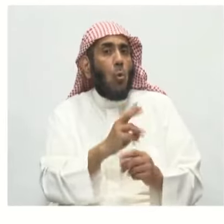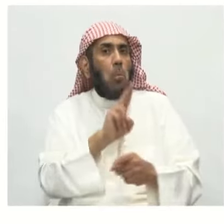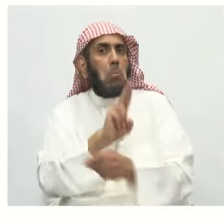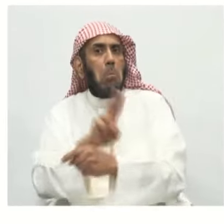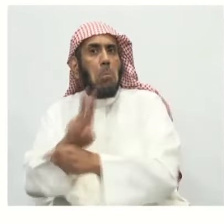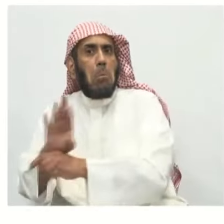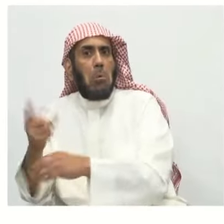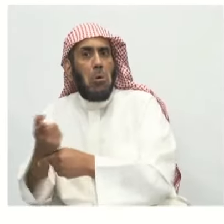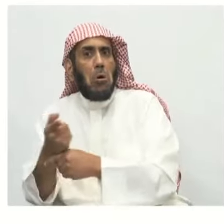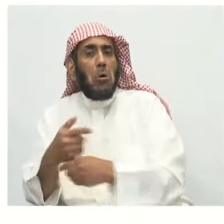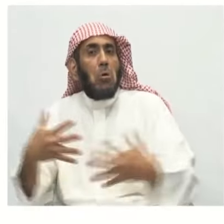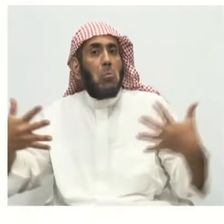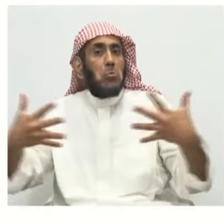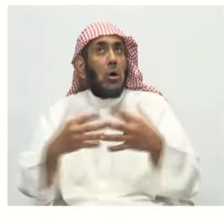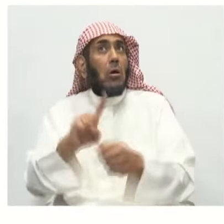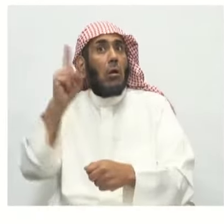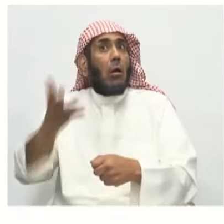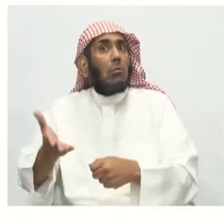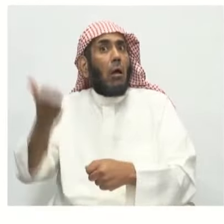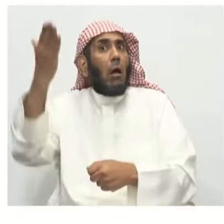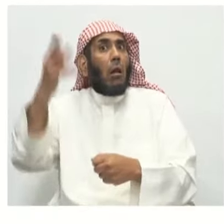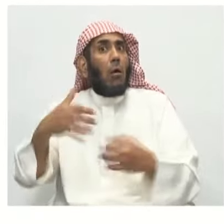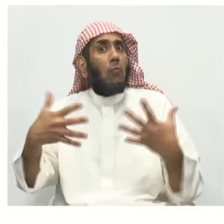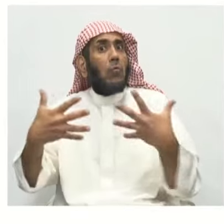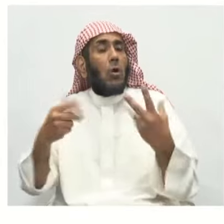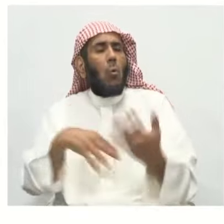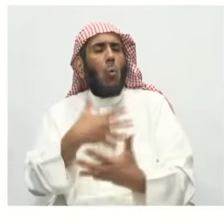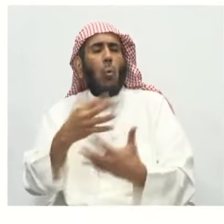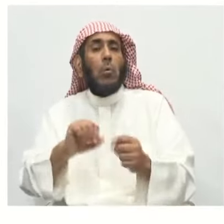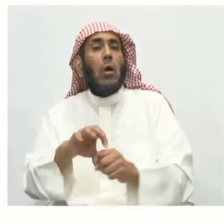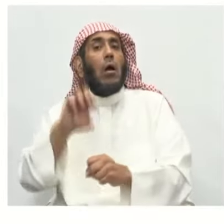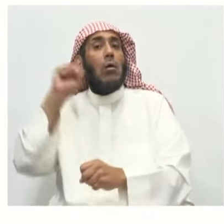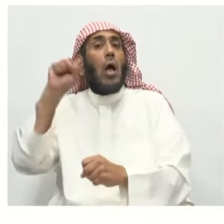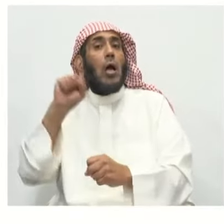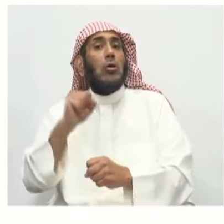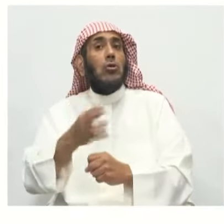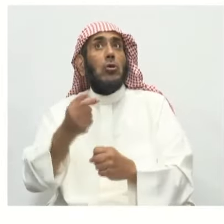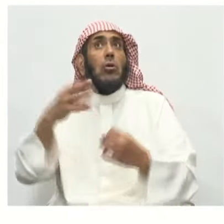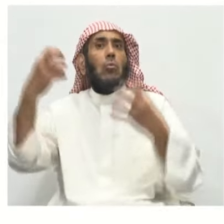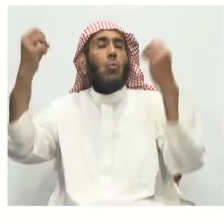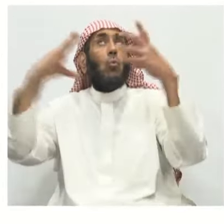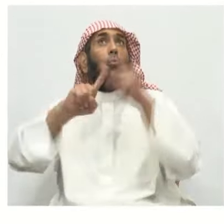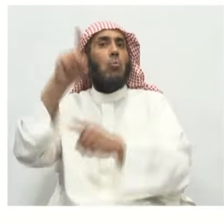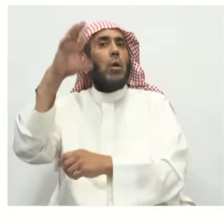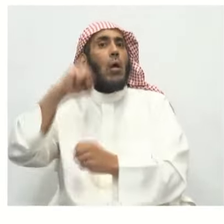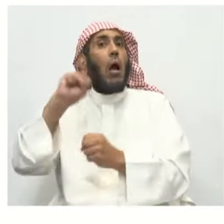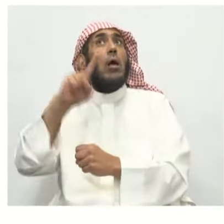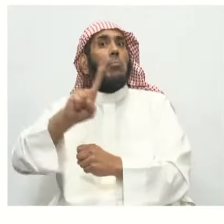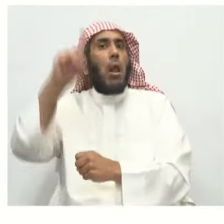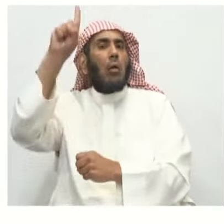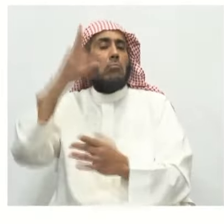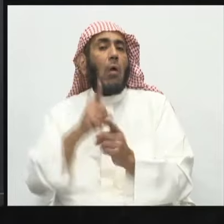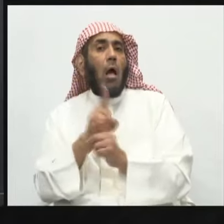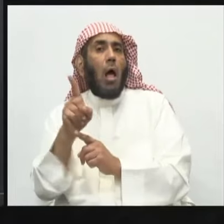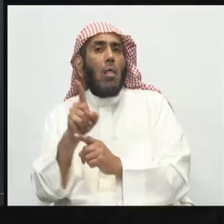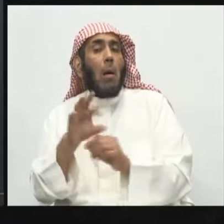يدعون مشاركه الله تعالى في شيء من خصائص ربوبيته اذا لاحظوا يا ابنائي ايضا